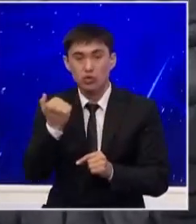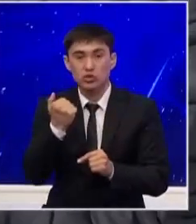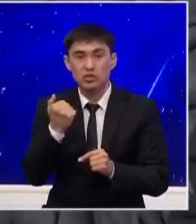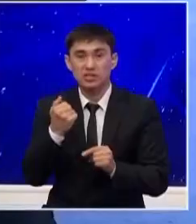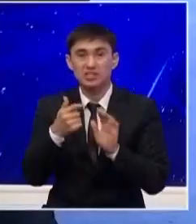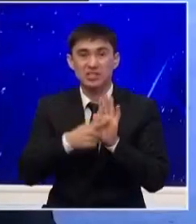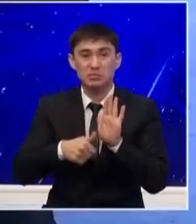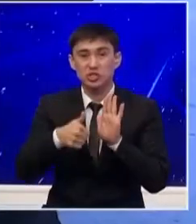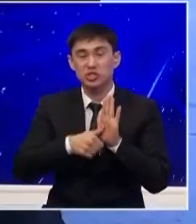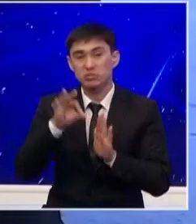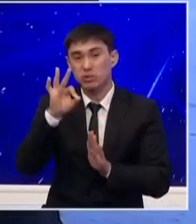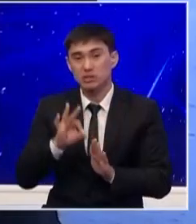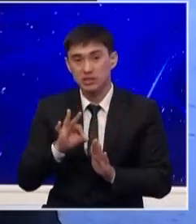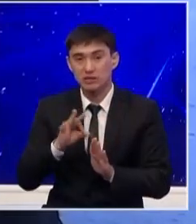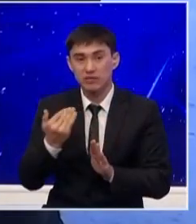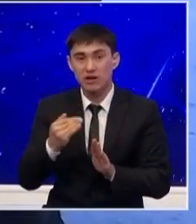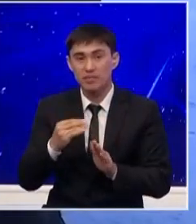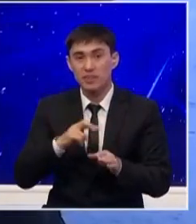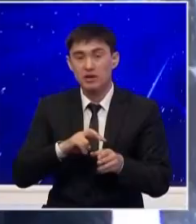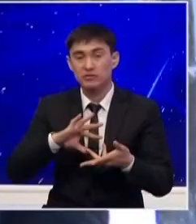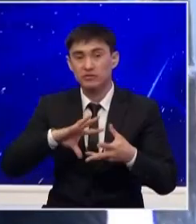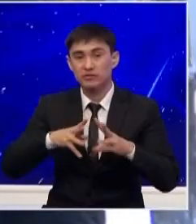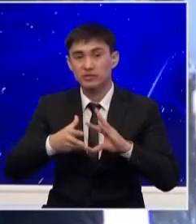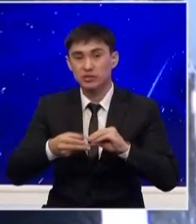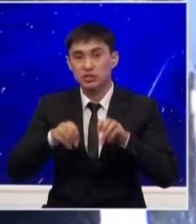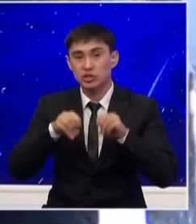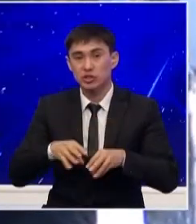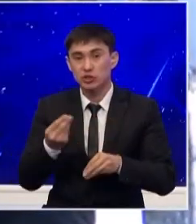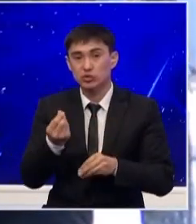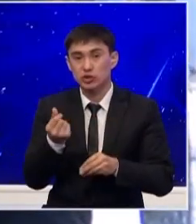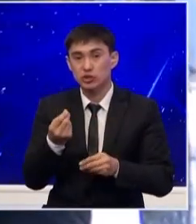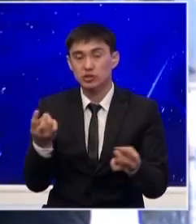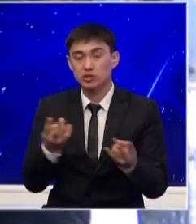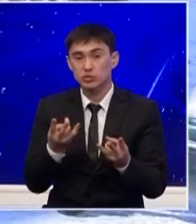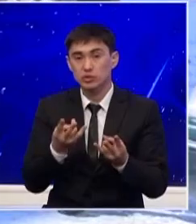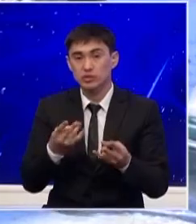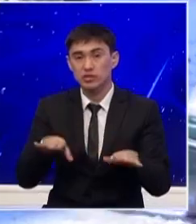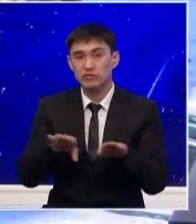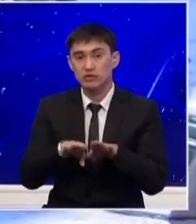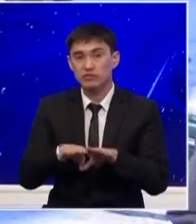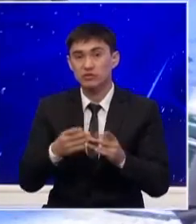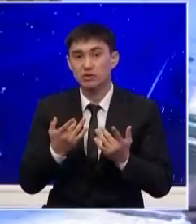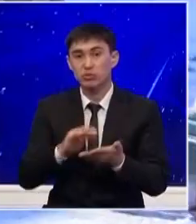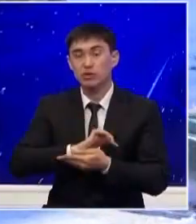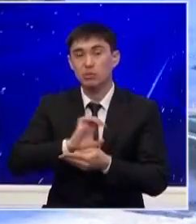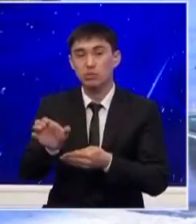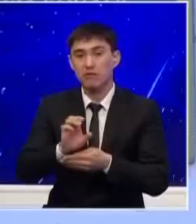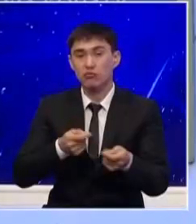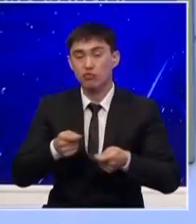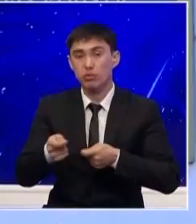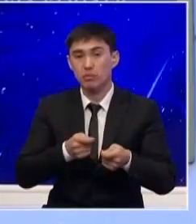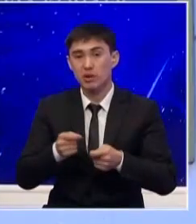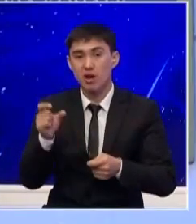порядка 76%. Для выхода из ситуации необходимы денежные средства. Соответствующий запрос уже отправлен в